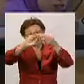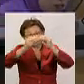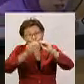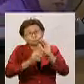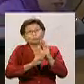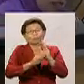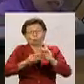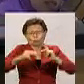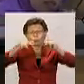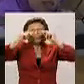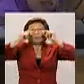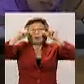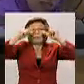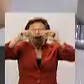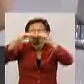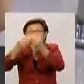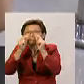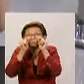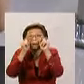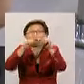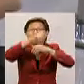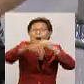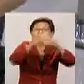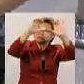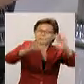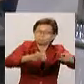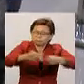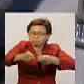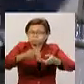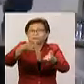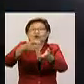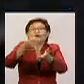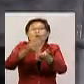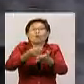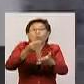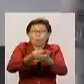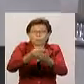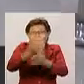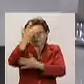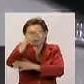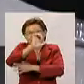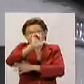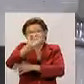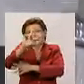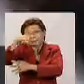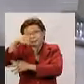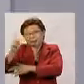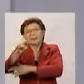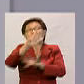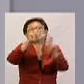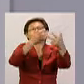peningkatan kesedaran dalam kalangan masyarakat mengenai cara pengurusan kredit yang bijak. AKPK menyediakan tiga